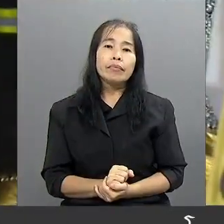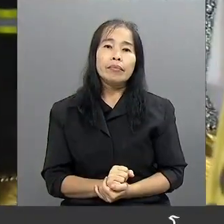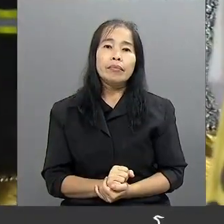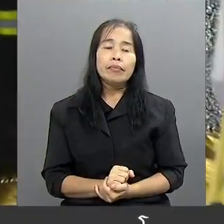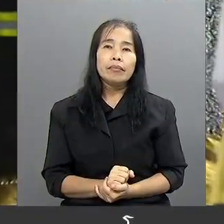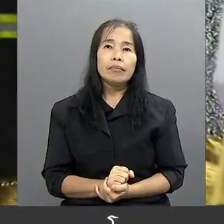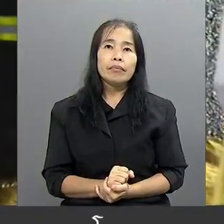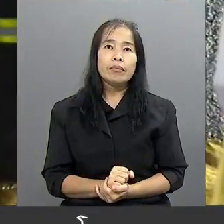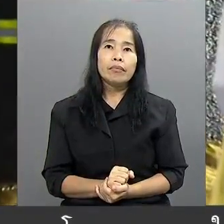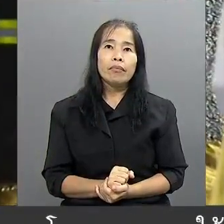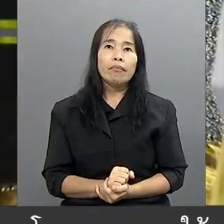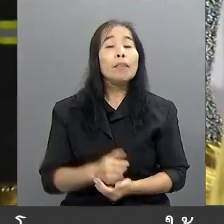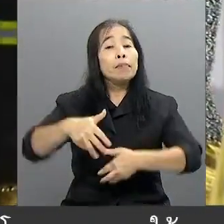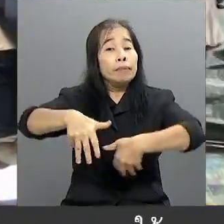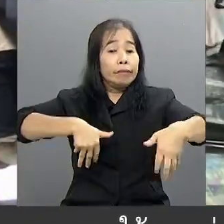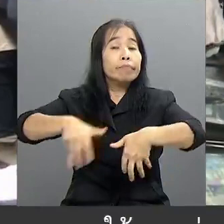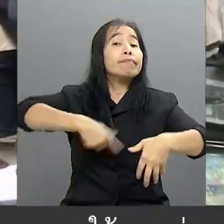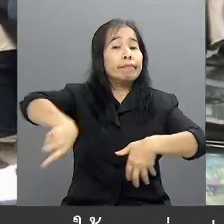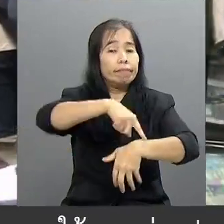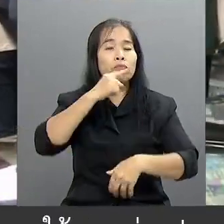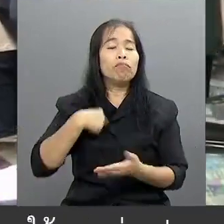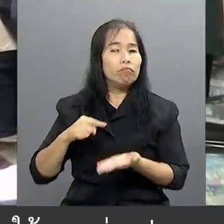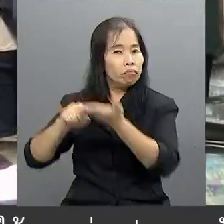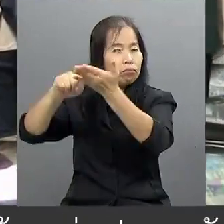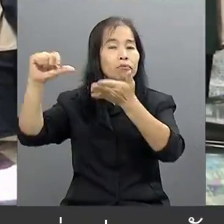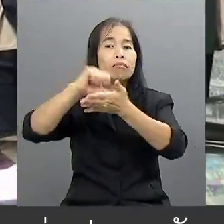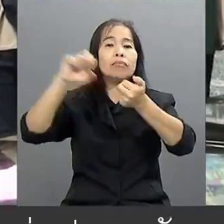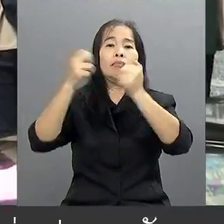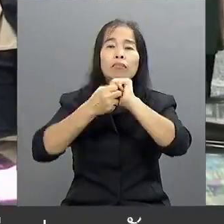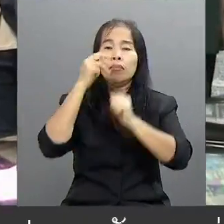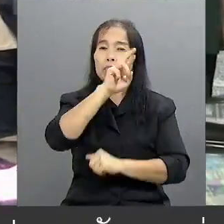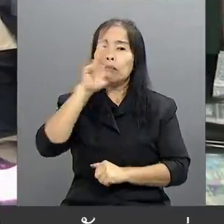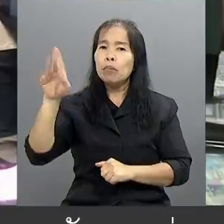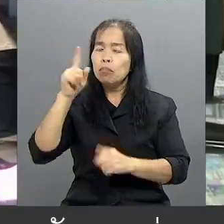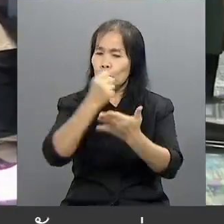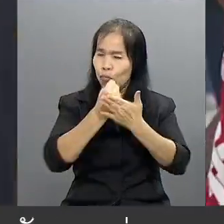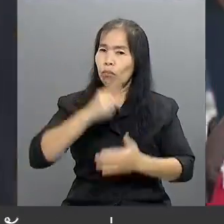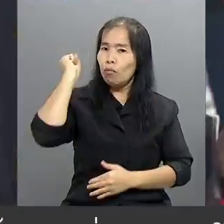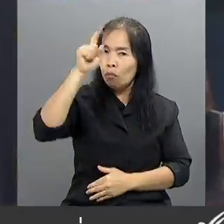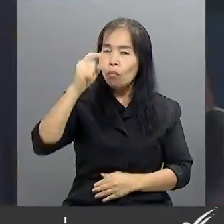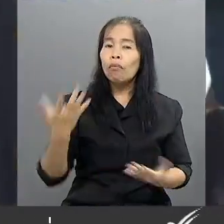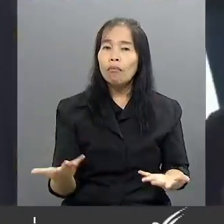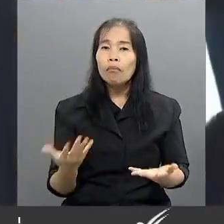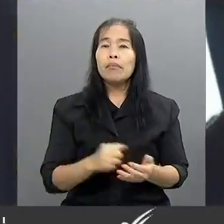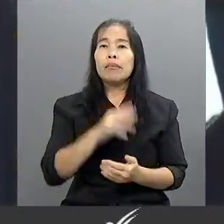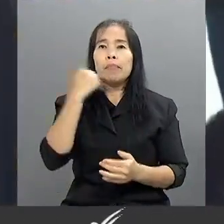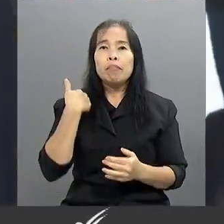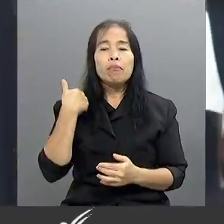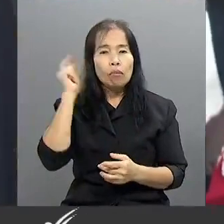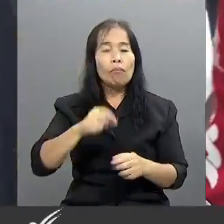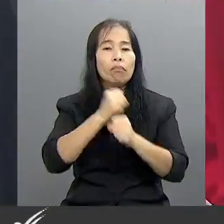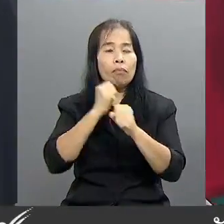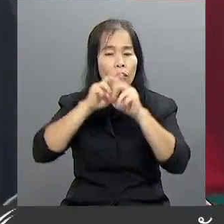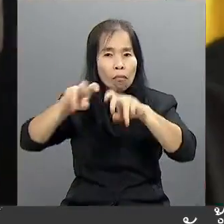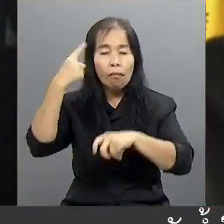ที่ภาคประชาสังคมค่ะก็มีการเสนอให้แก้ไขปัญหาโดยต้องมีระบบที่ช่วยเหลือนักเรียนอย่างรวดเร็วโดยอาจมีการสอบสวนจากหน่วยงานพิเศษ